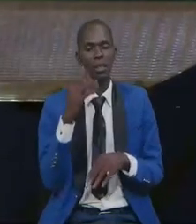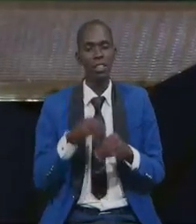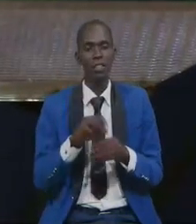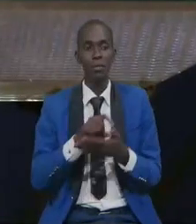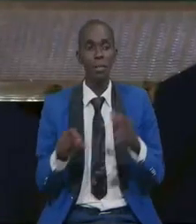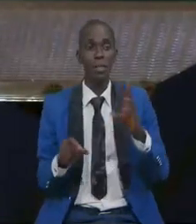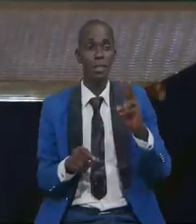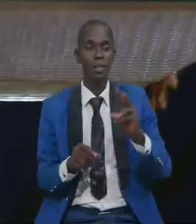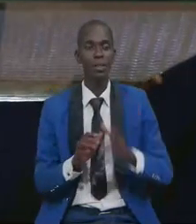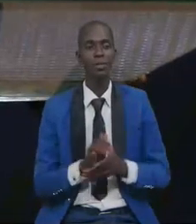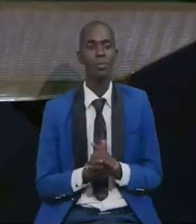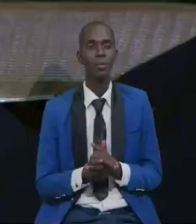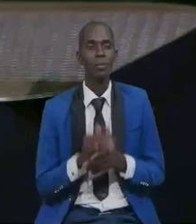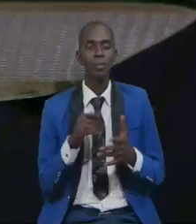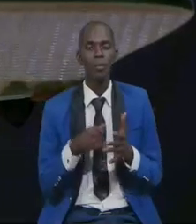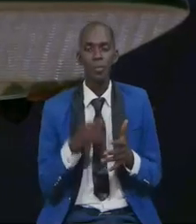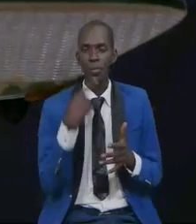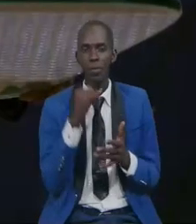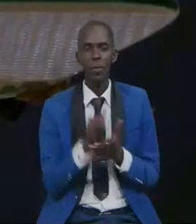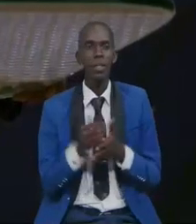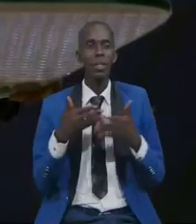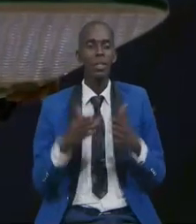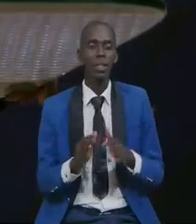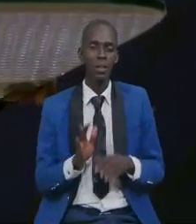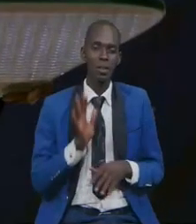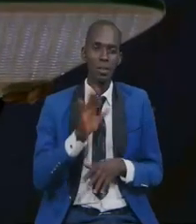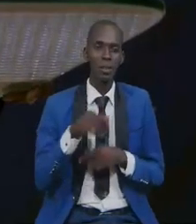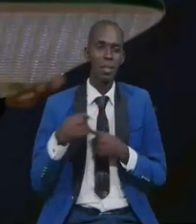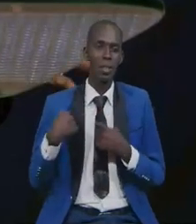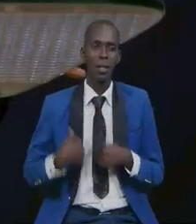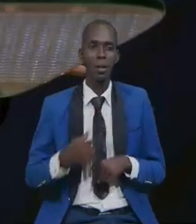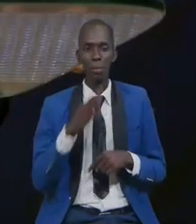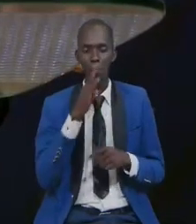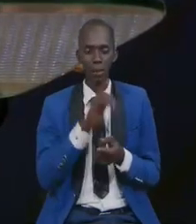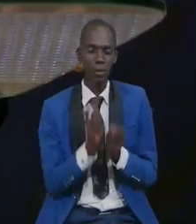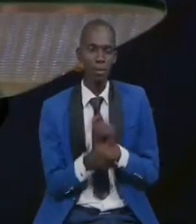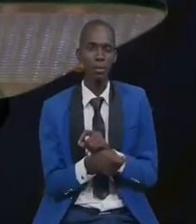le verset 16 nous dit, son cœur d'homme lui sera ôté,